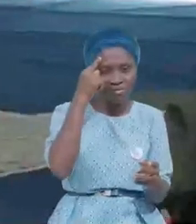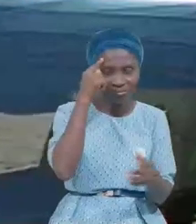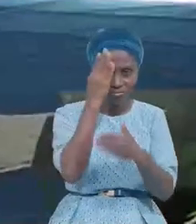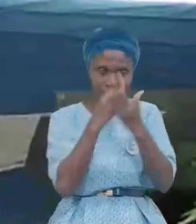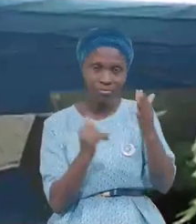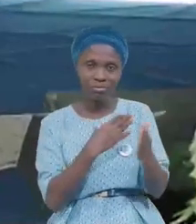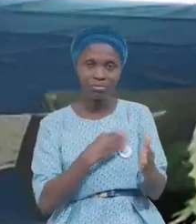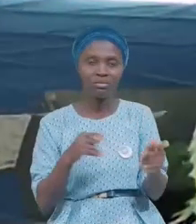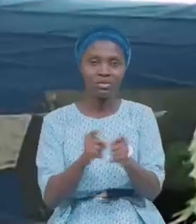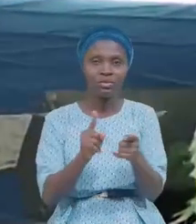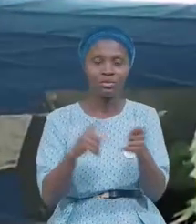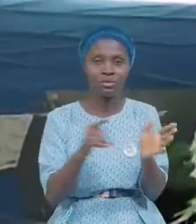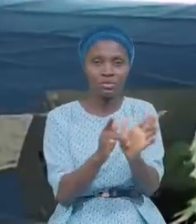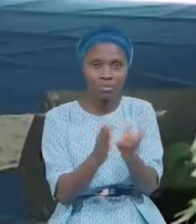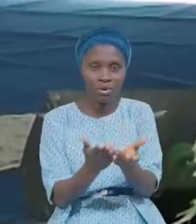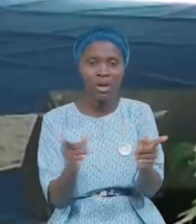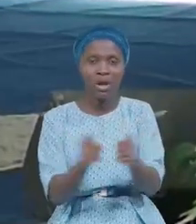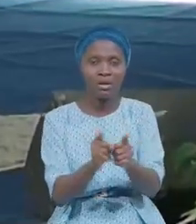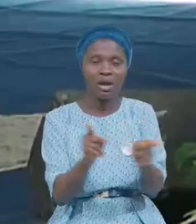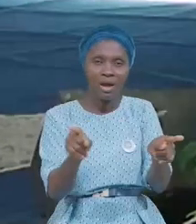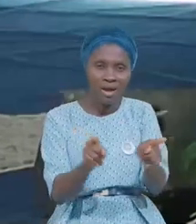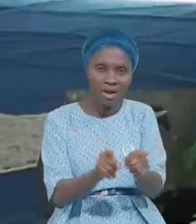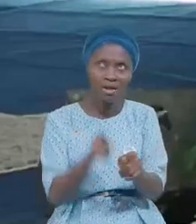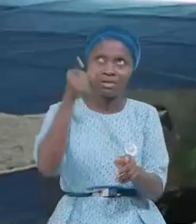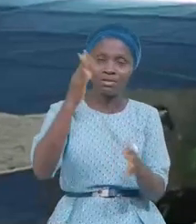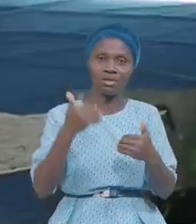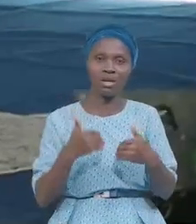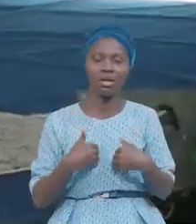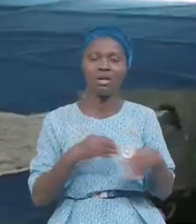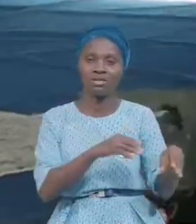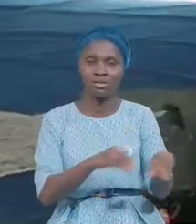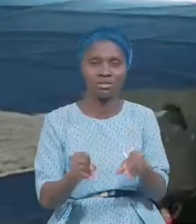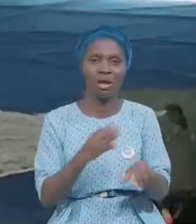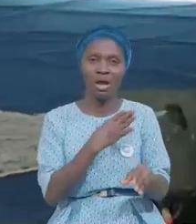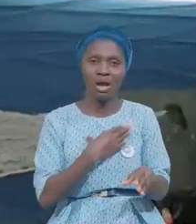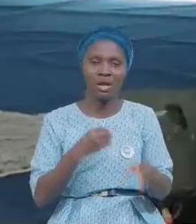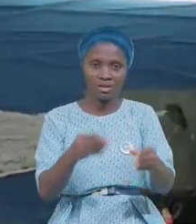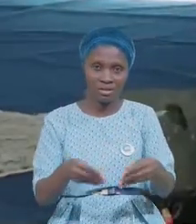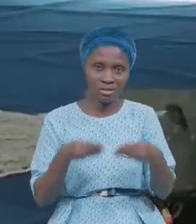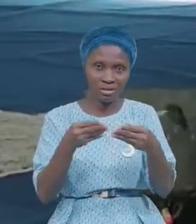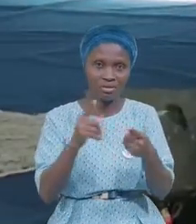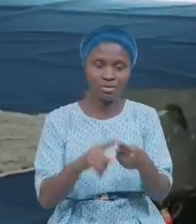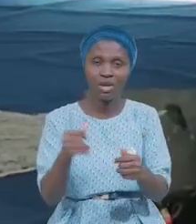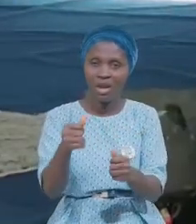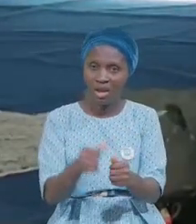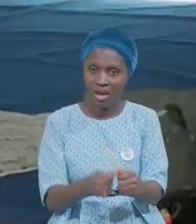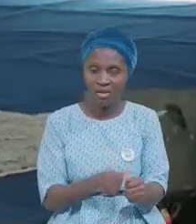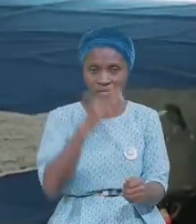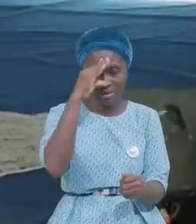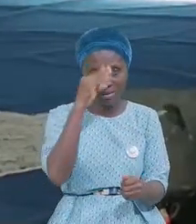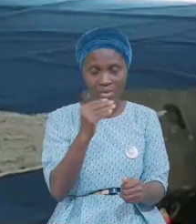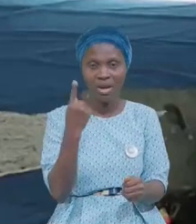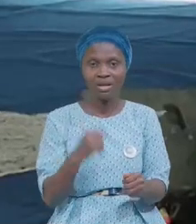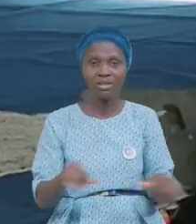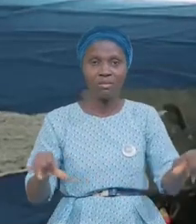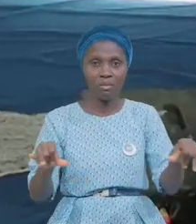modestes selon la mesure de foi que Dieu a départie à chacun